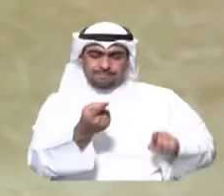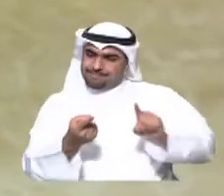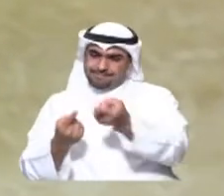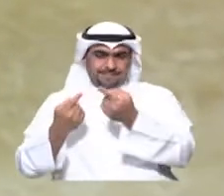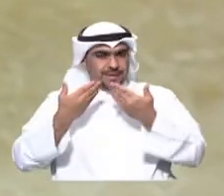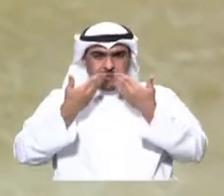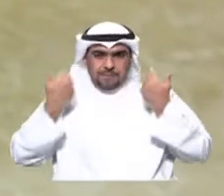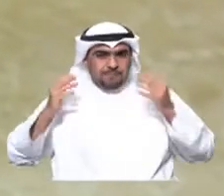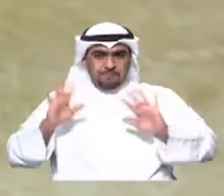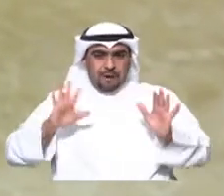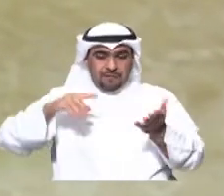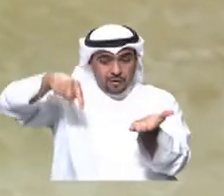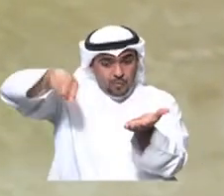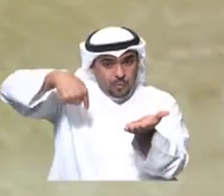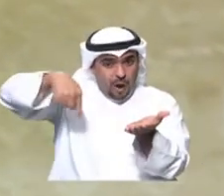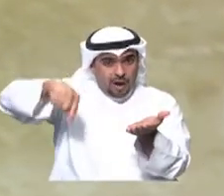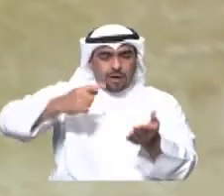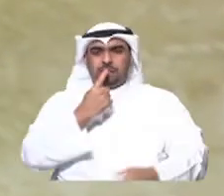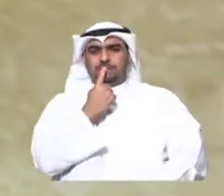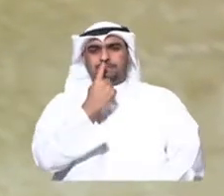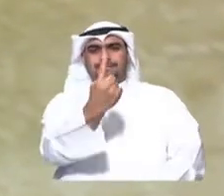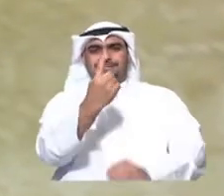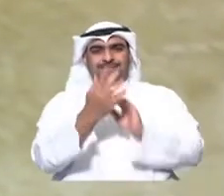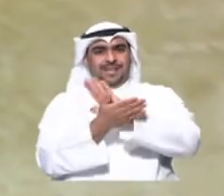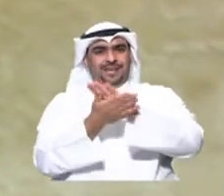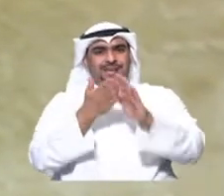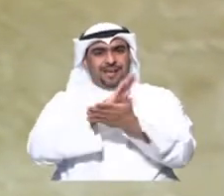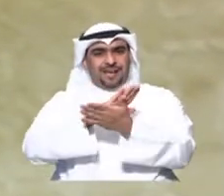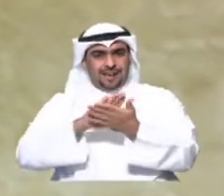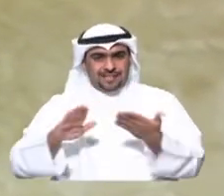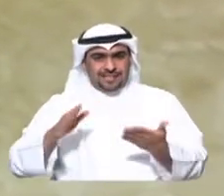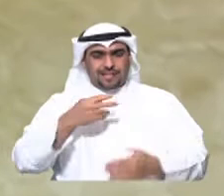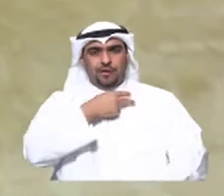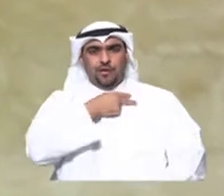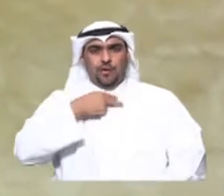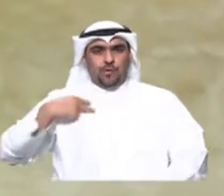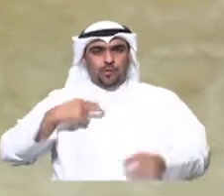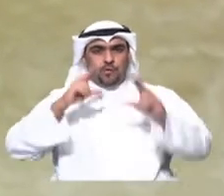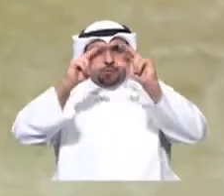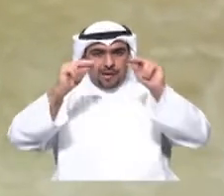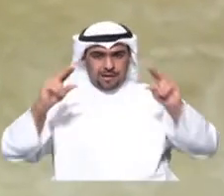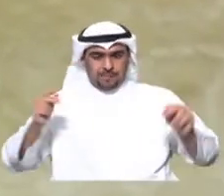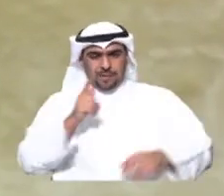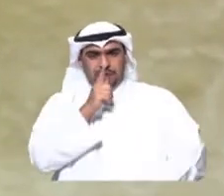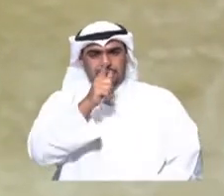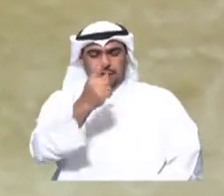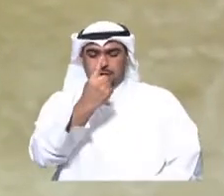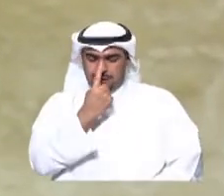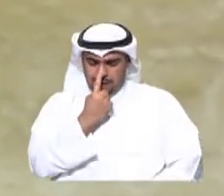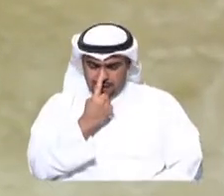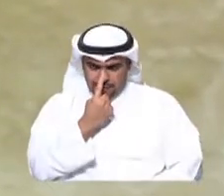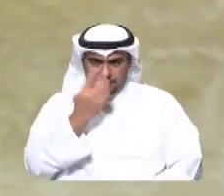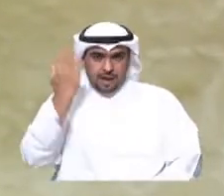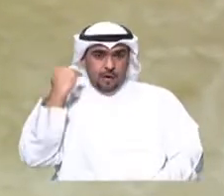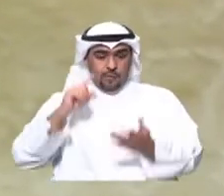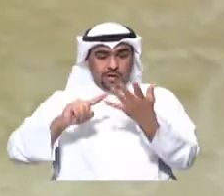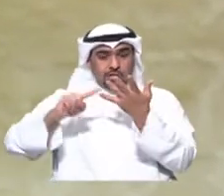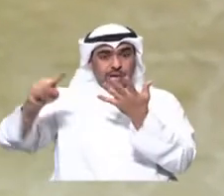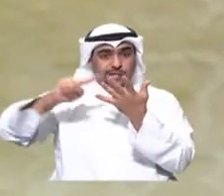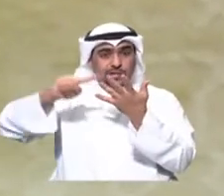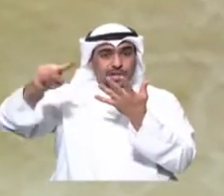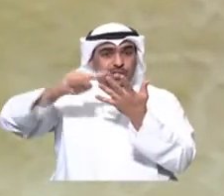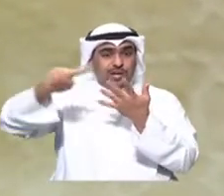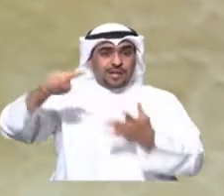المنطقة ومسؤولية الدولة اللبنانية والحكومة اللبنانية في هذا المجال، وكان محل